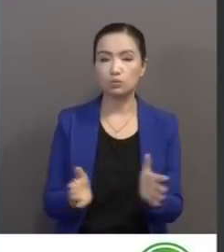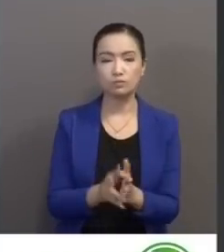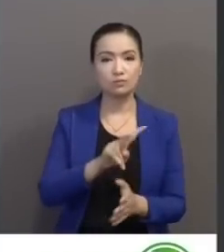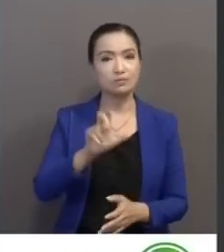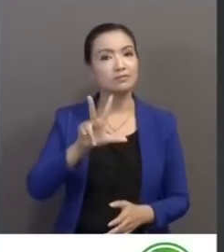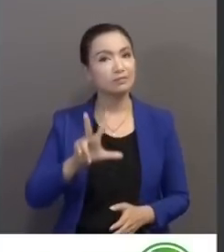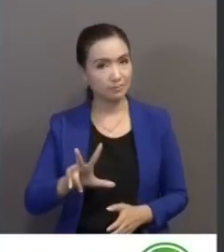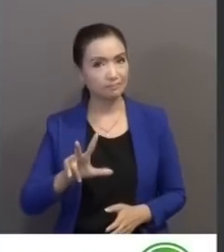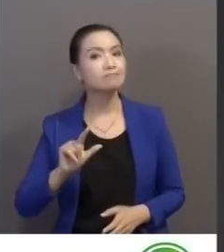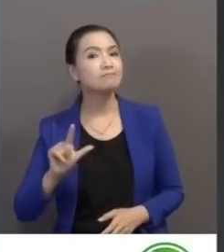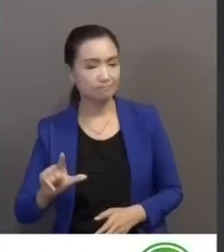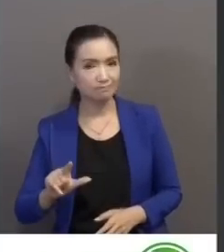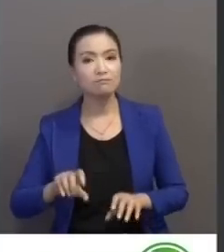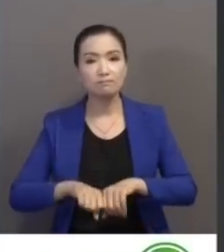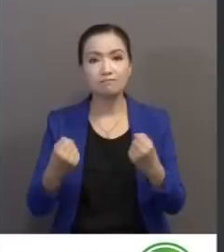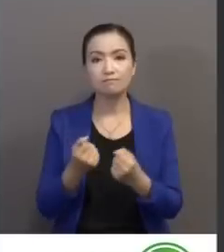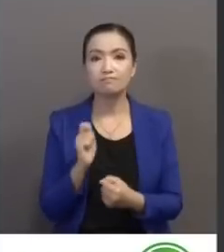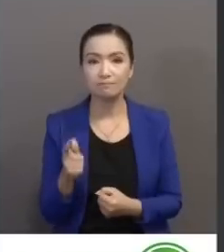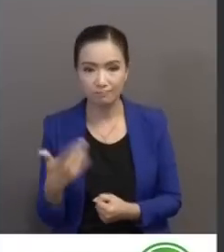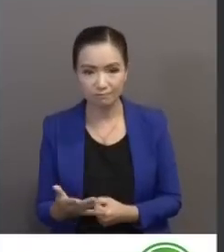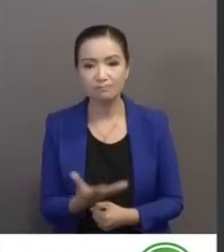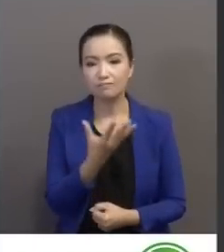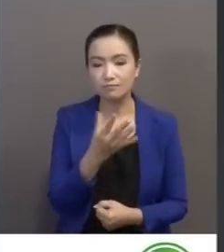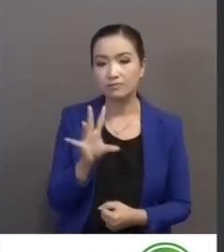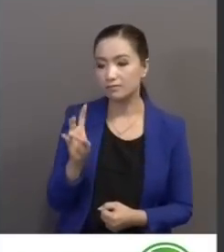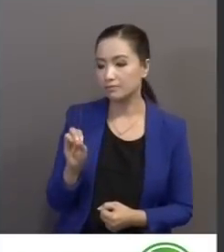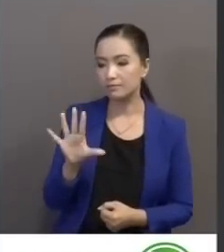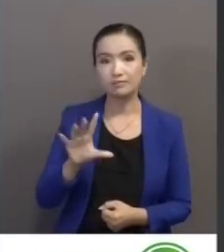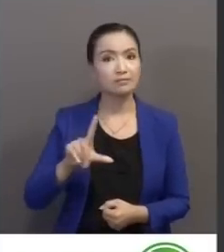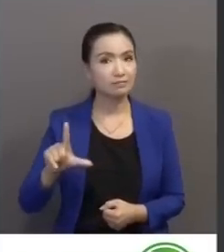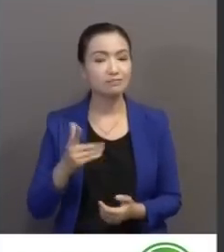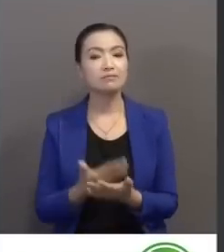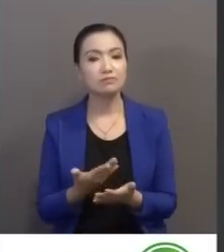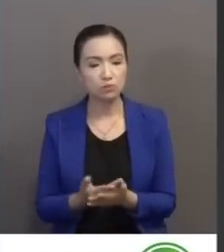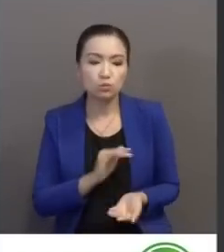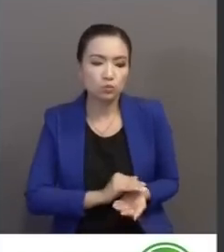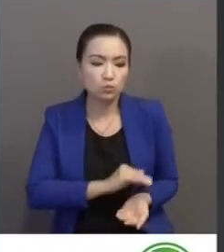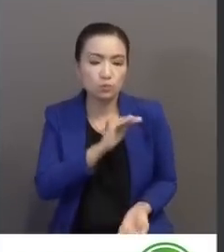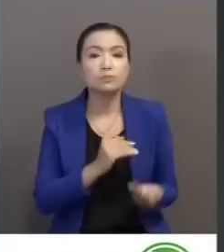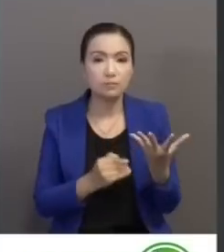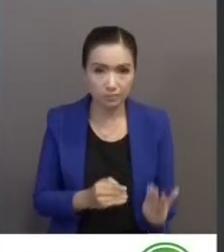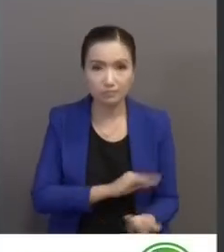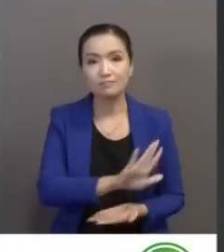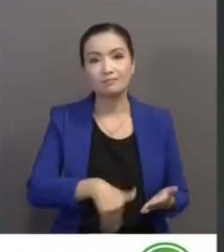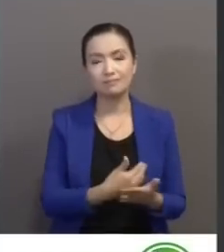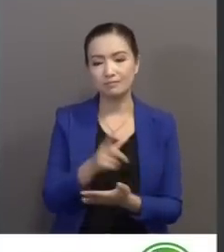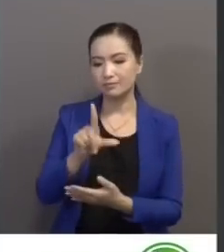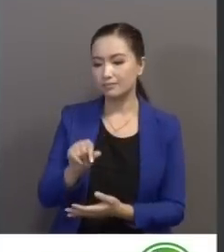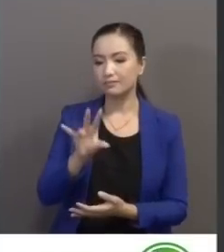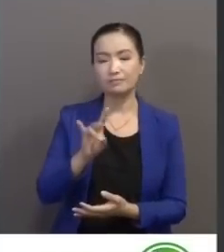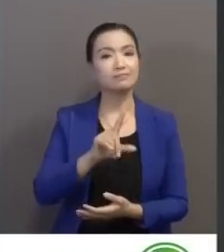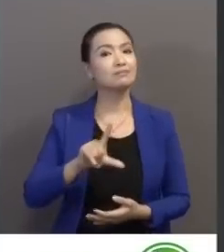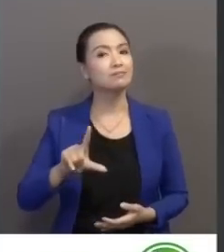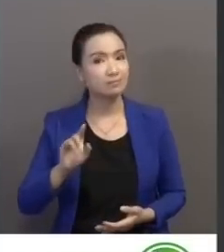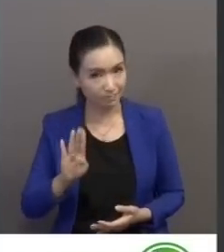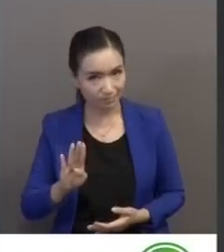203ล้านบาทหักค่าใช้จ่าย175ล้านบาททำให้มีรายได้สะสมที่เหลือทั้งหมดกว่า27ล้านบาท